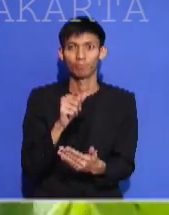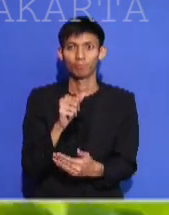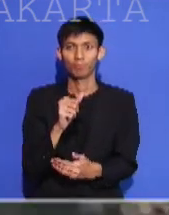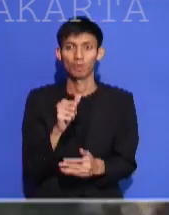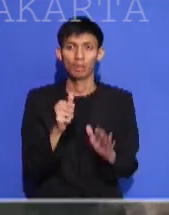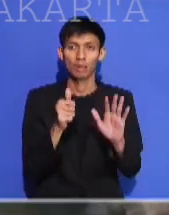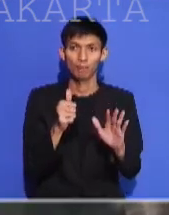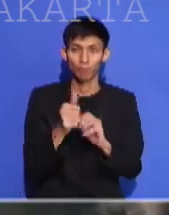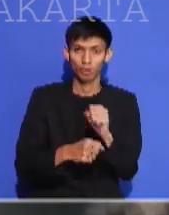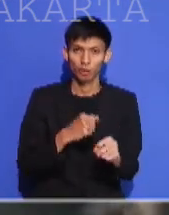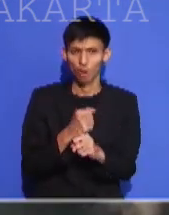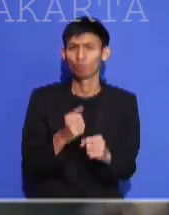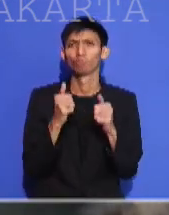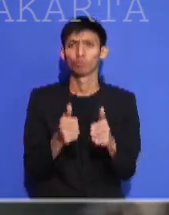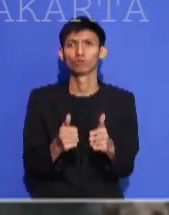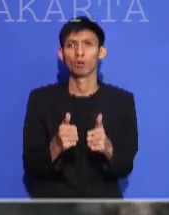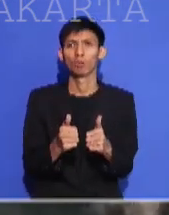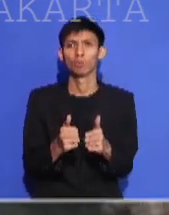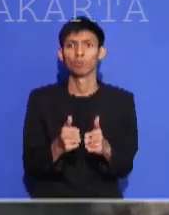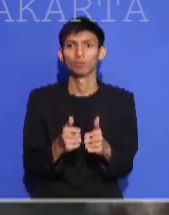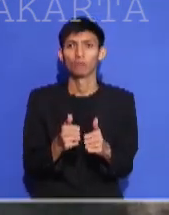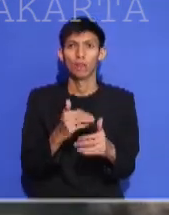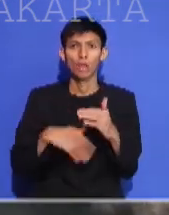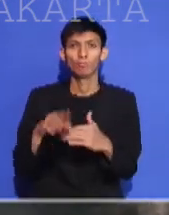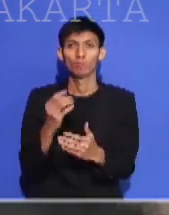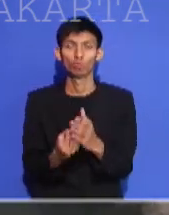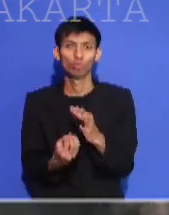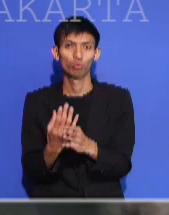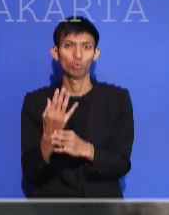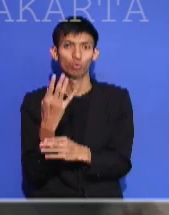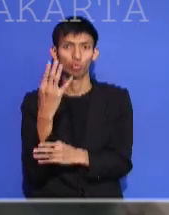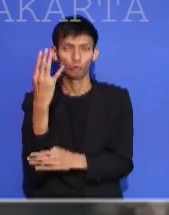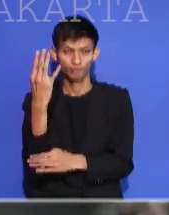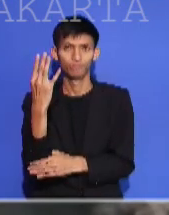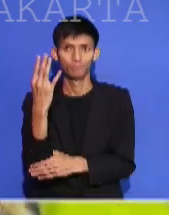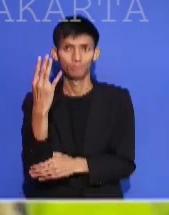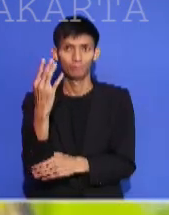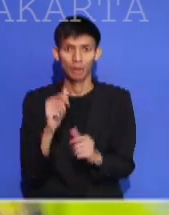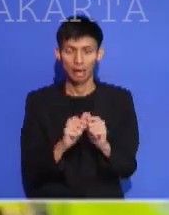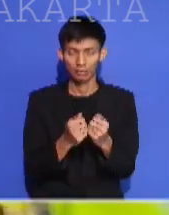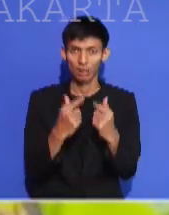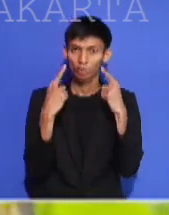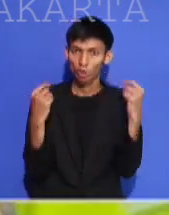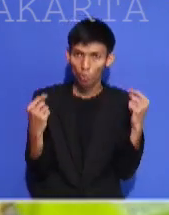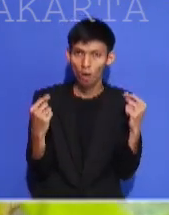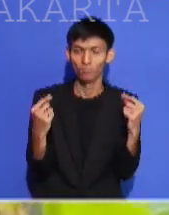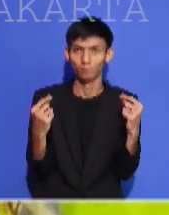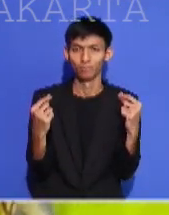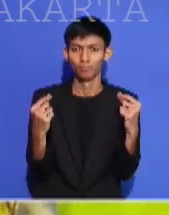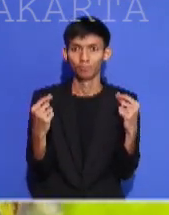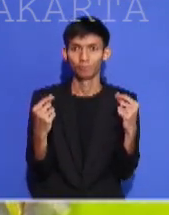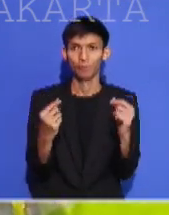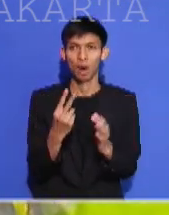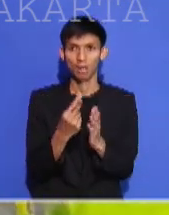kangge mbangsolaken malih kawontenan siti dados subur. Menawi kapaningaken kalian kacang jawi, kacang super menika langkung ageng